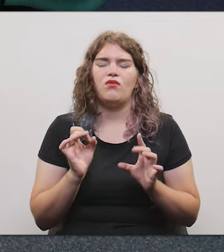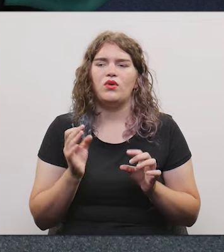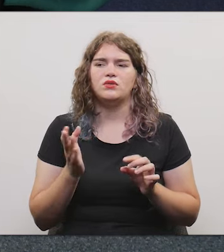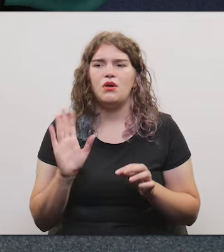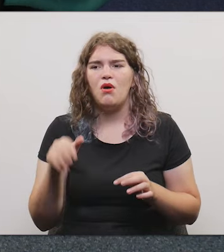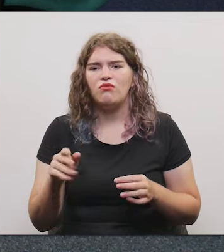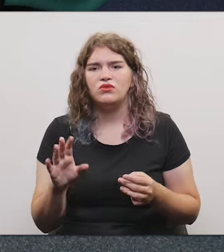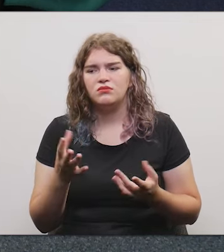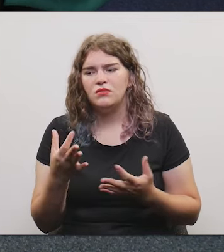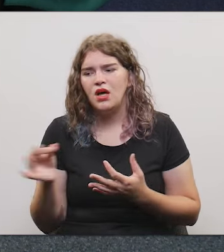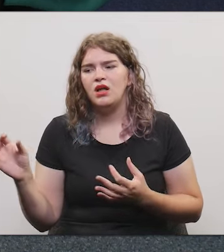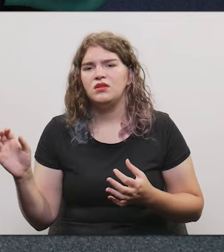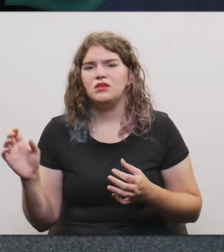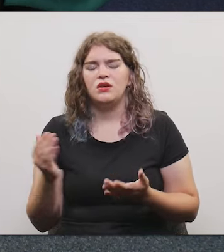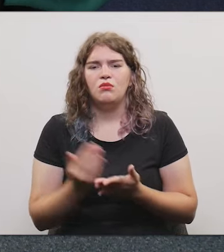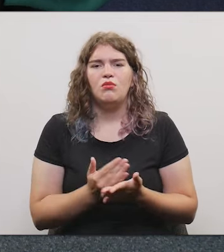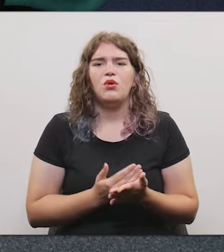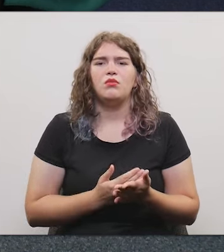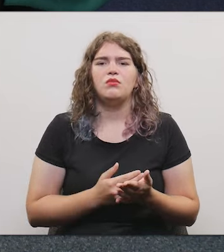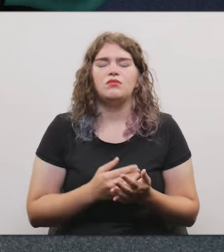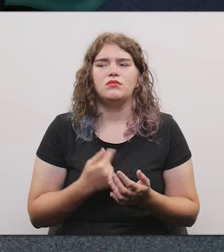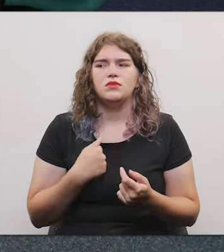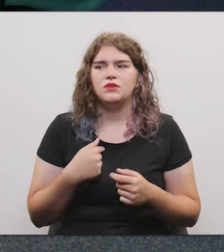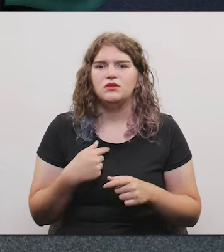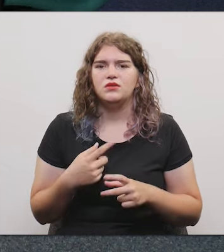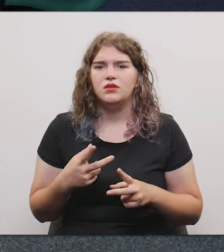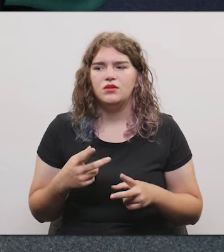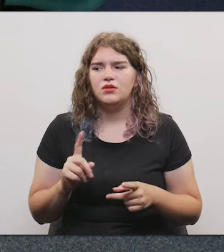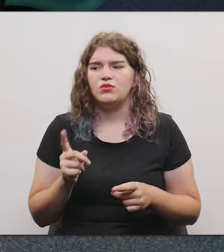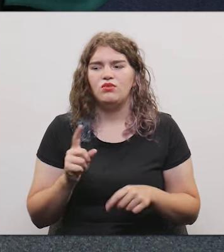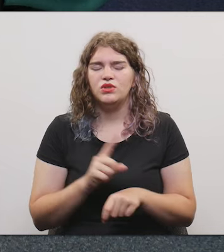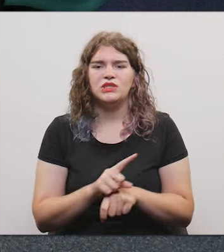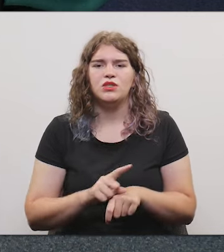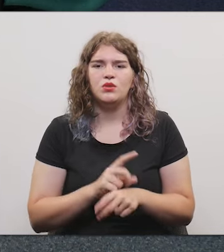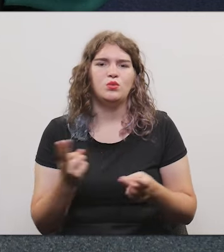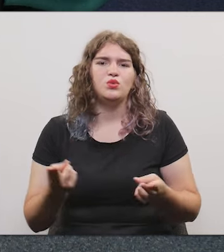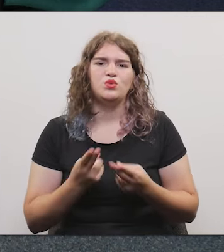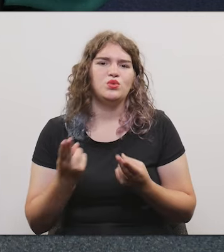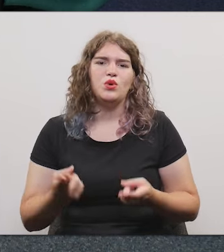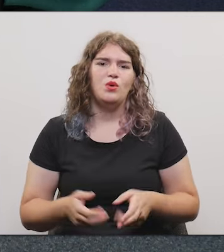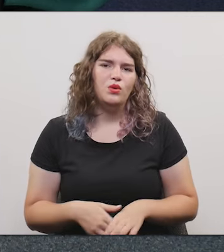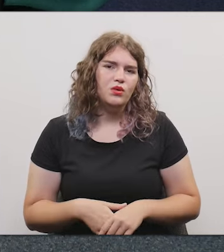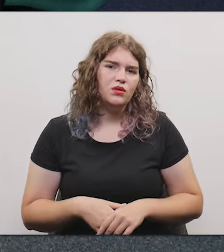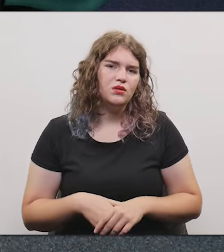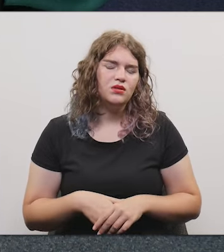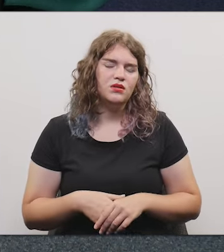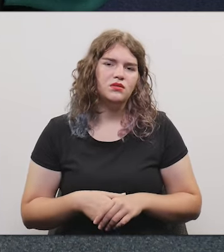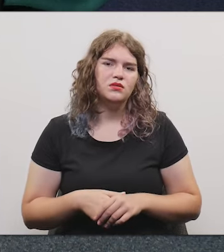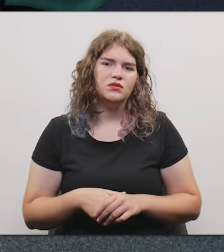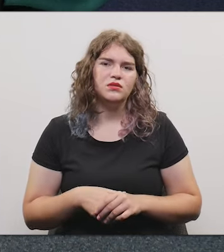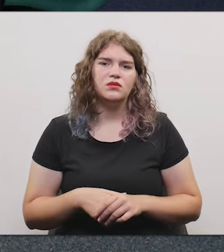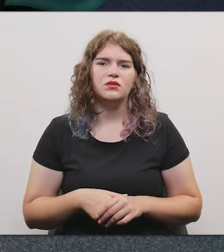a fost, am avut parte de alte provocări. Pentru că nu a fost o perioadă ușoară.